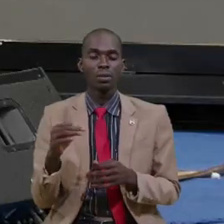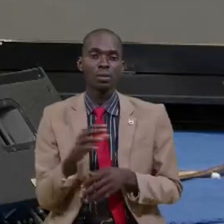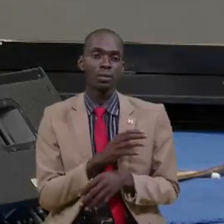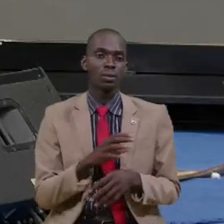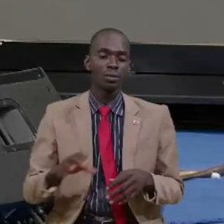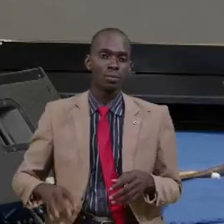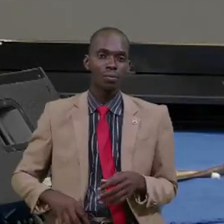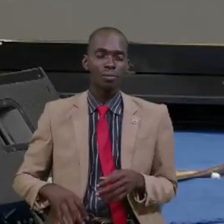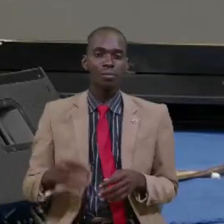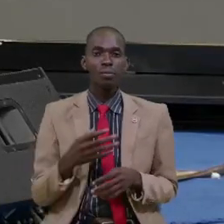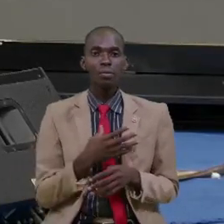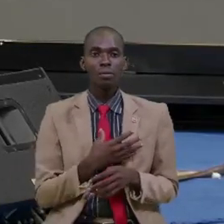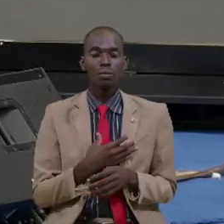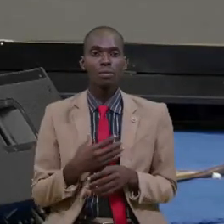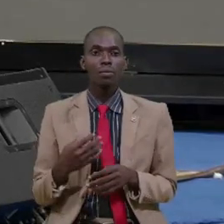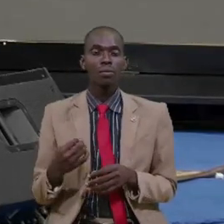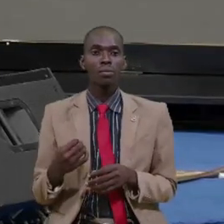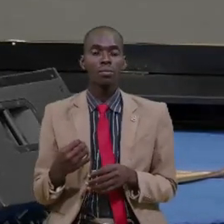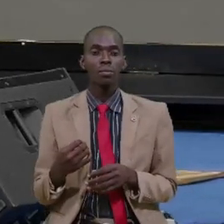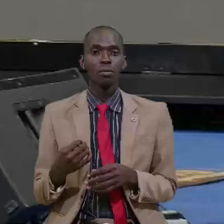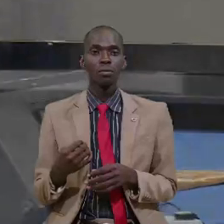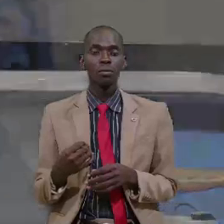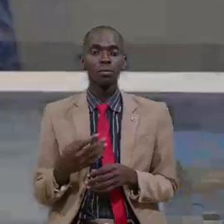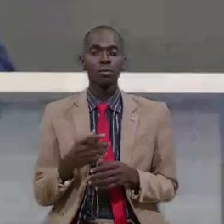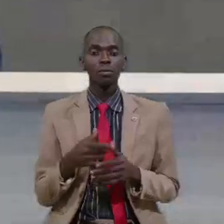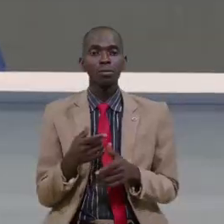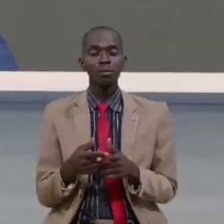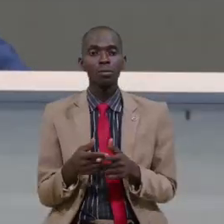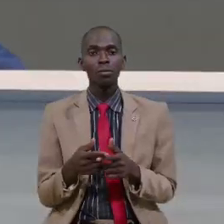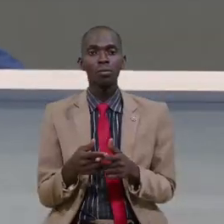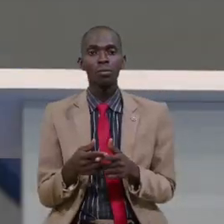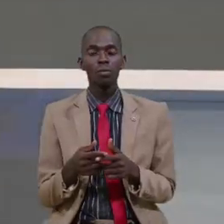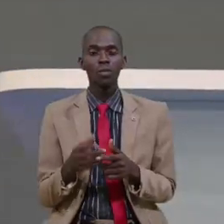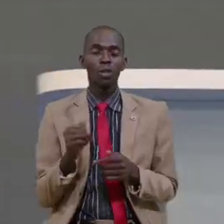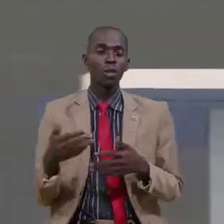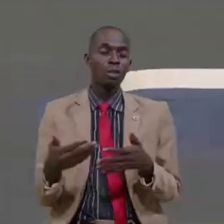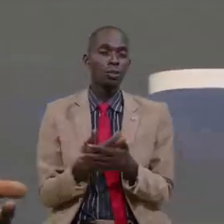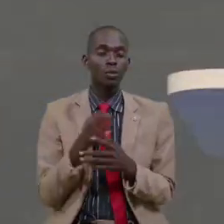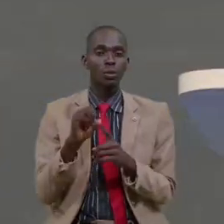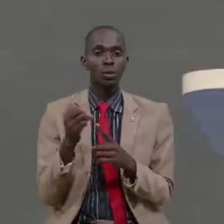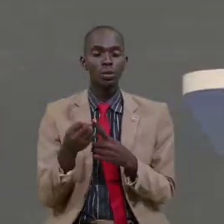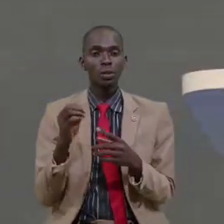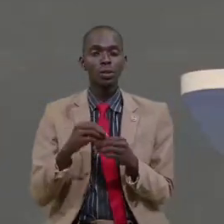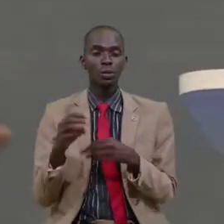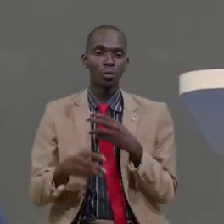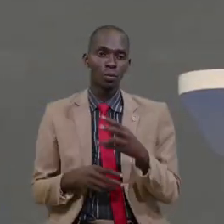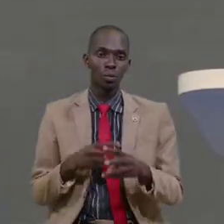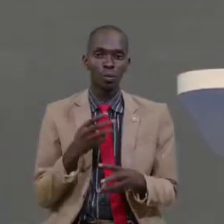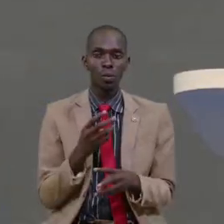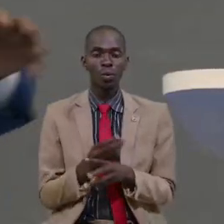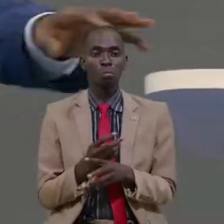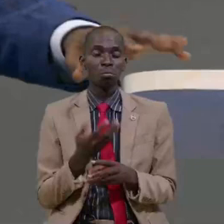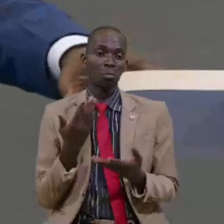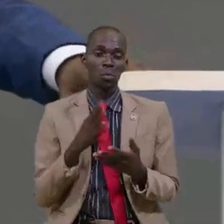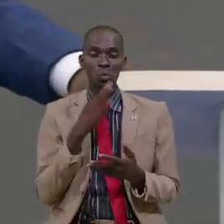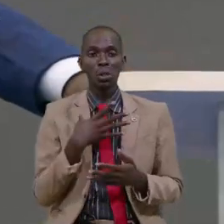Christ là-bas, dans la tombe du monde, nous voici au milieu de la société dans le monde. Et la corruption